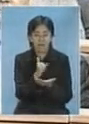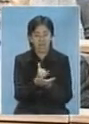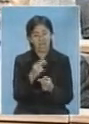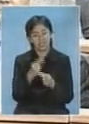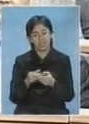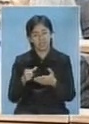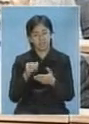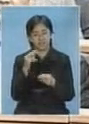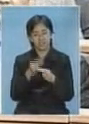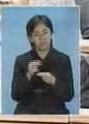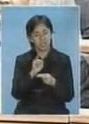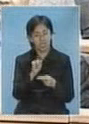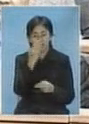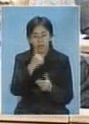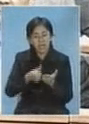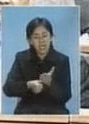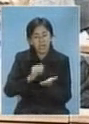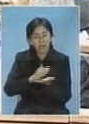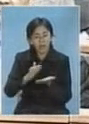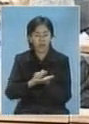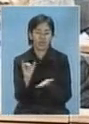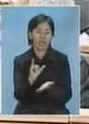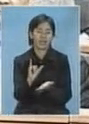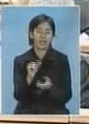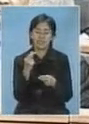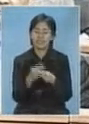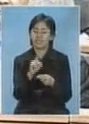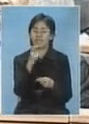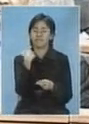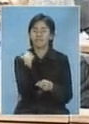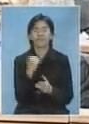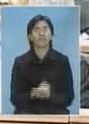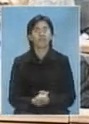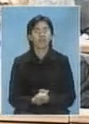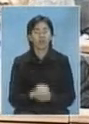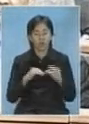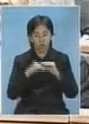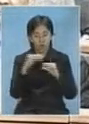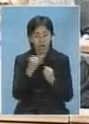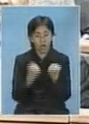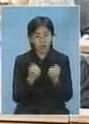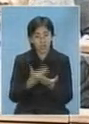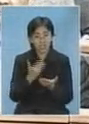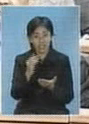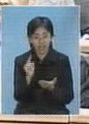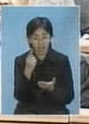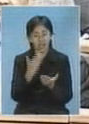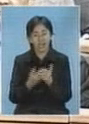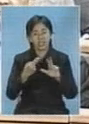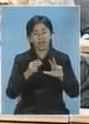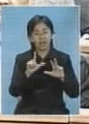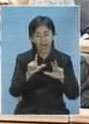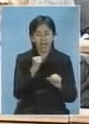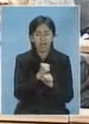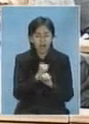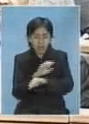ครับเพราะว่าถือว่ายังไม่จ่ายหนี้ครับโครงการ รถยนต์คันแรกใช้เงิน 30,000 ล้านเอาไปสร้างรถไฟ